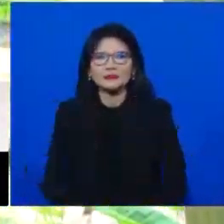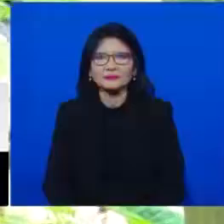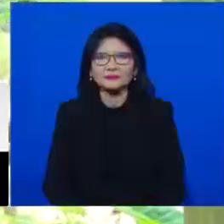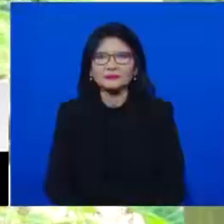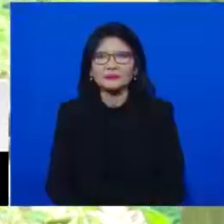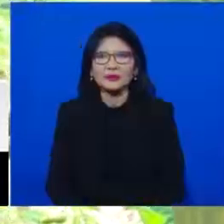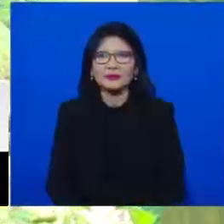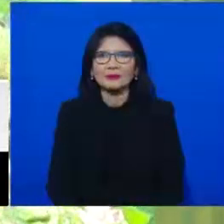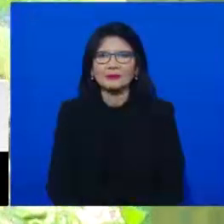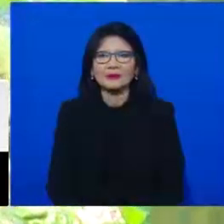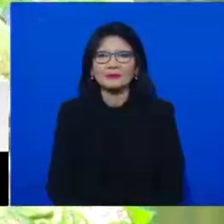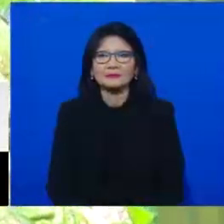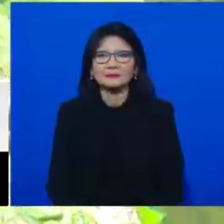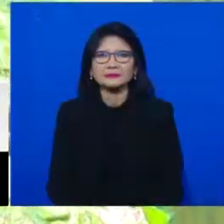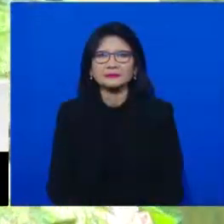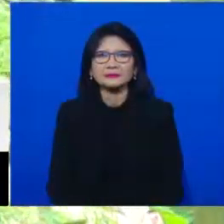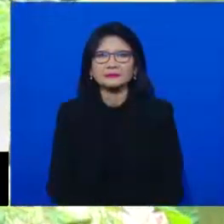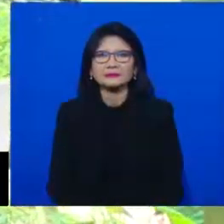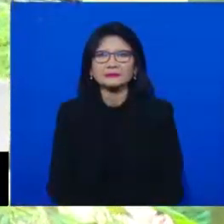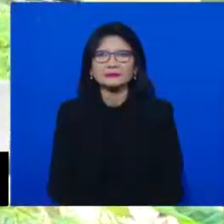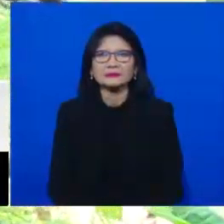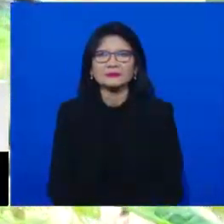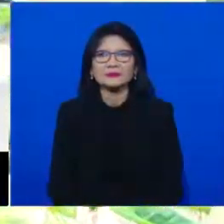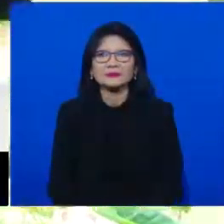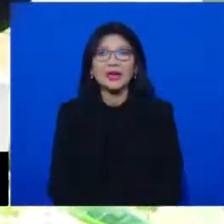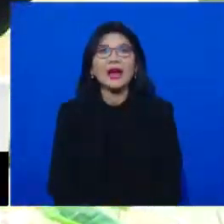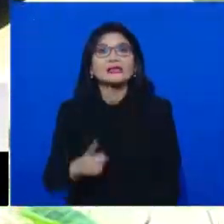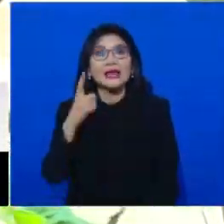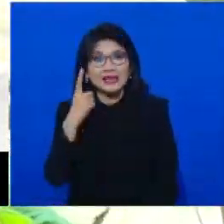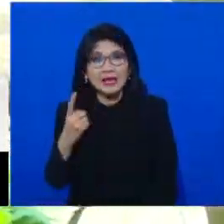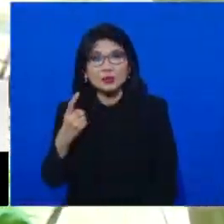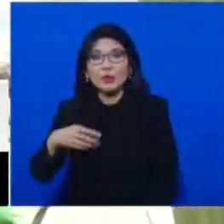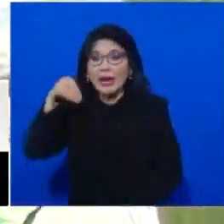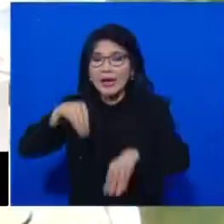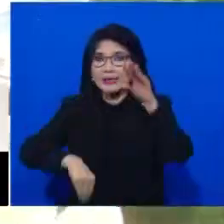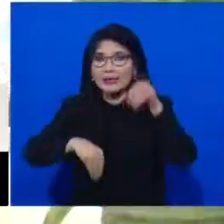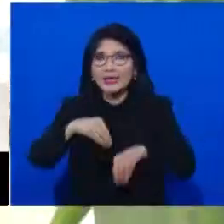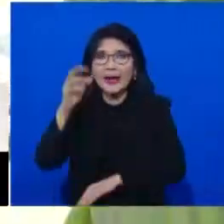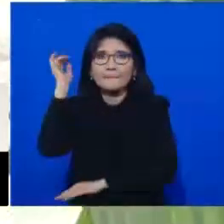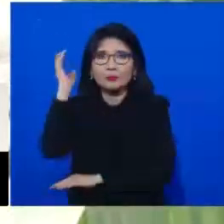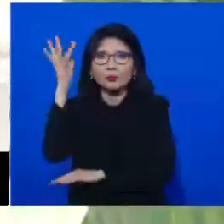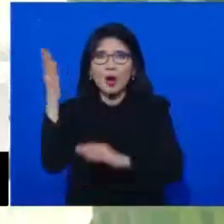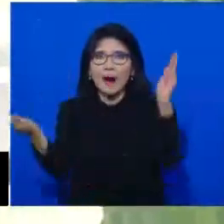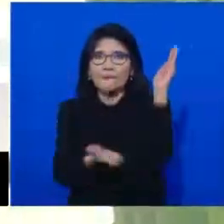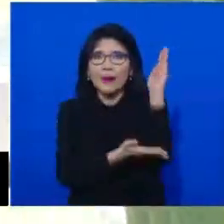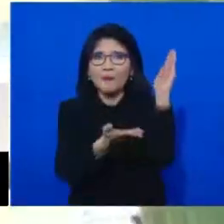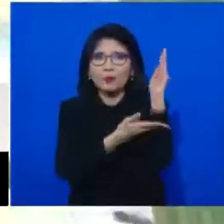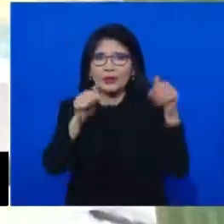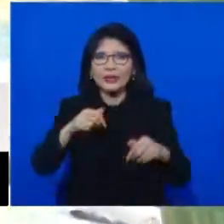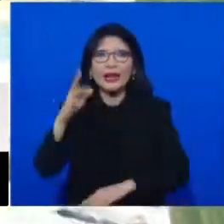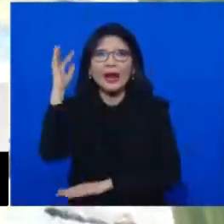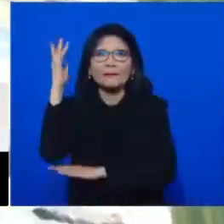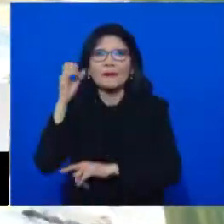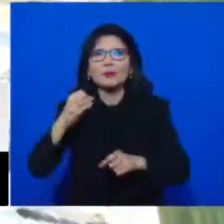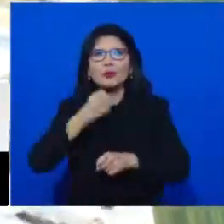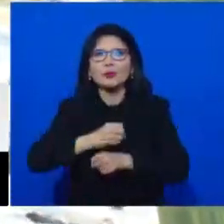bambu gombong. 8-10 meter. Nah, salah satu yang dibudidaya di sekitaran Sungai Cikapundung ini adalah bambu